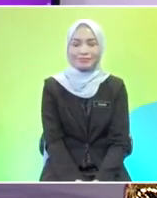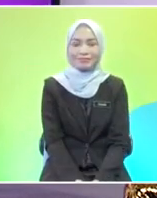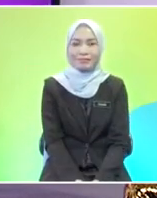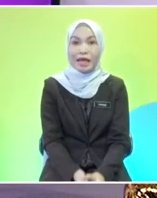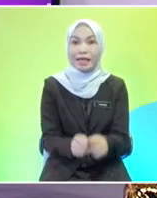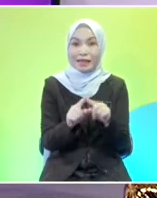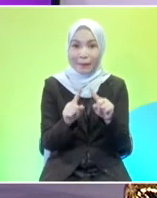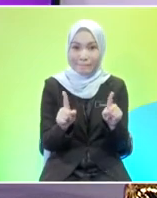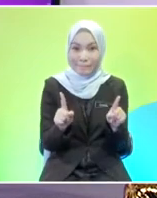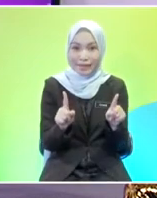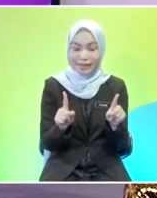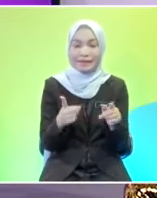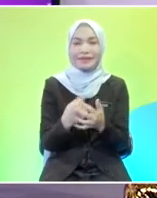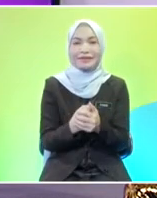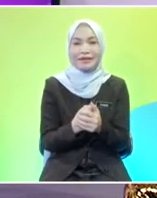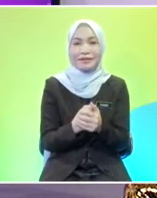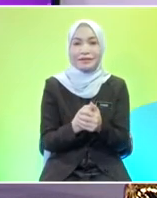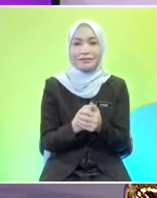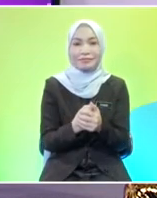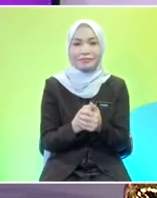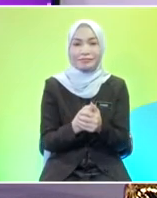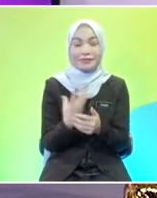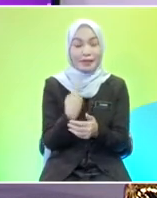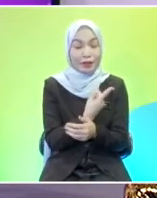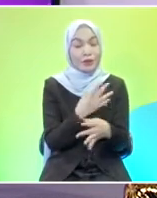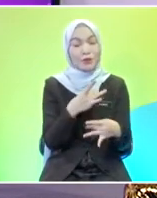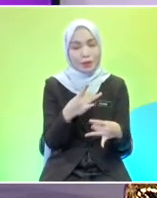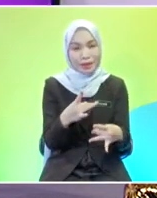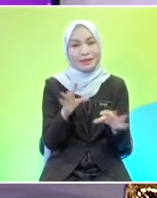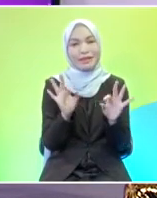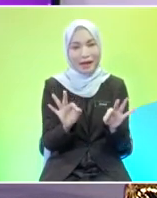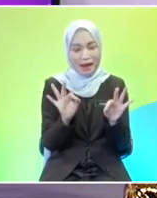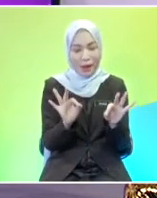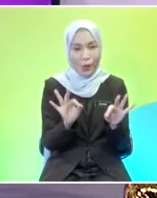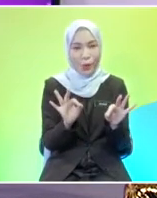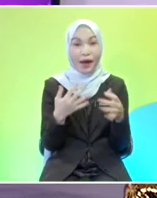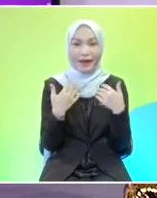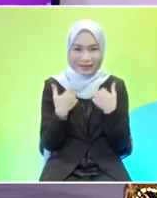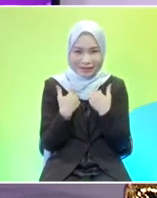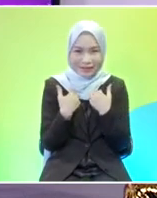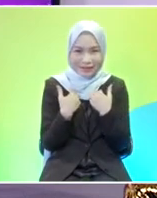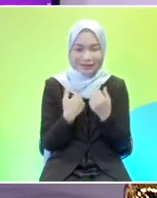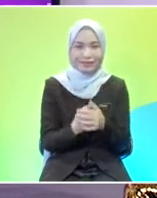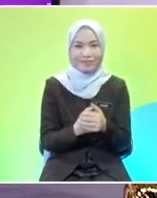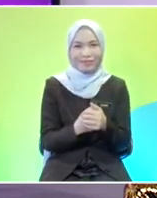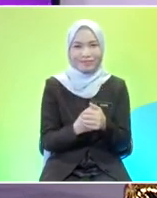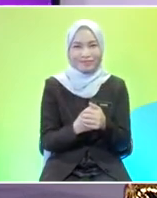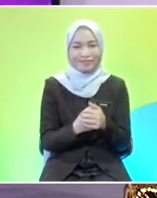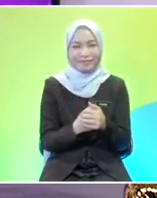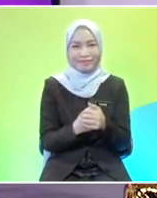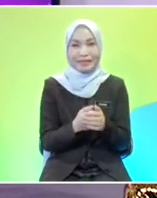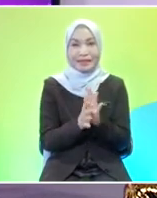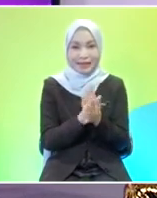terima itulah ya istimewa balik lagi lepas ini dengan tajuk kita sambutan hari lahir jadi